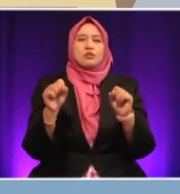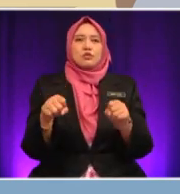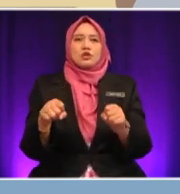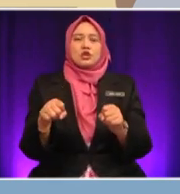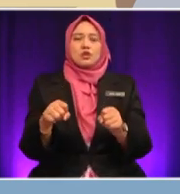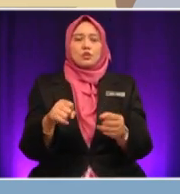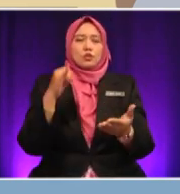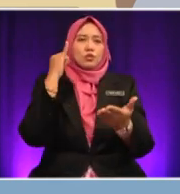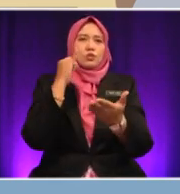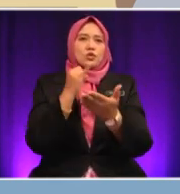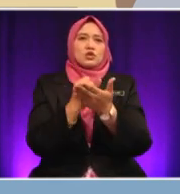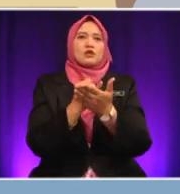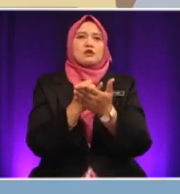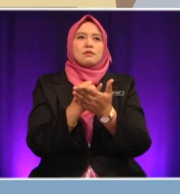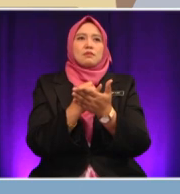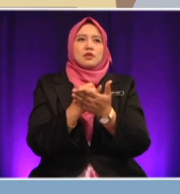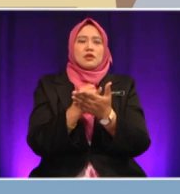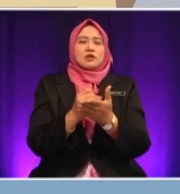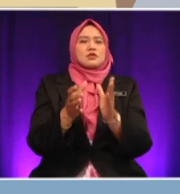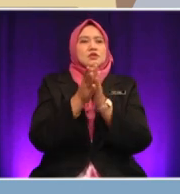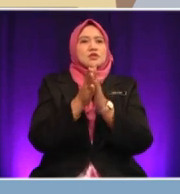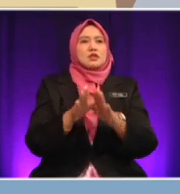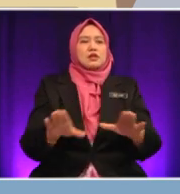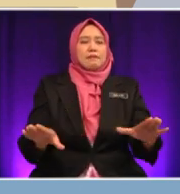secara aset Stadion jawaban